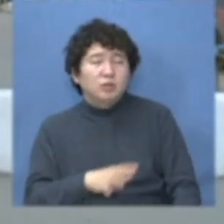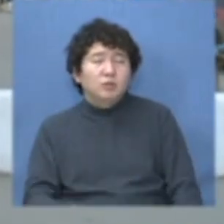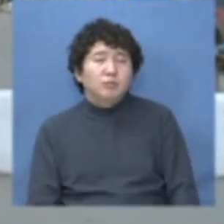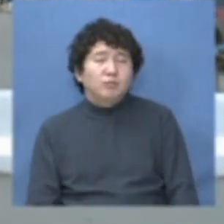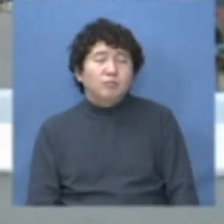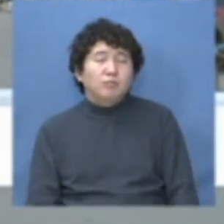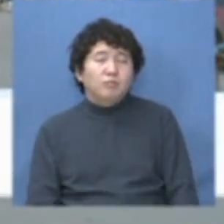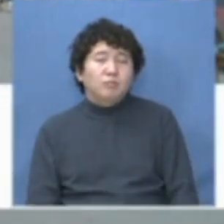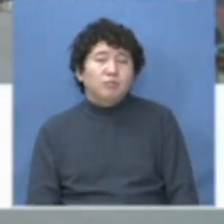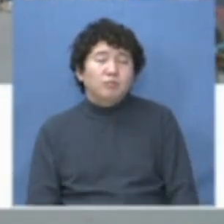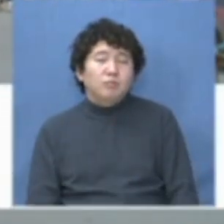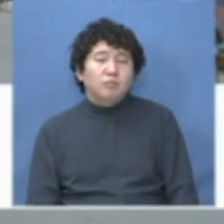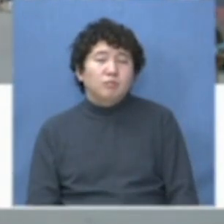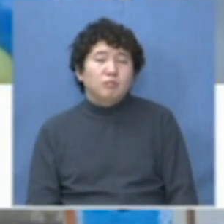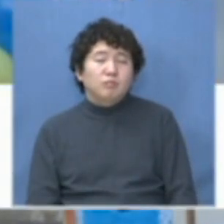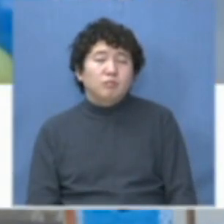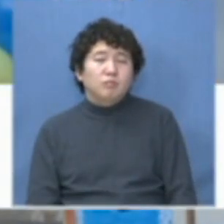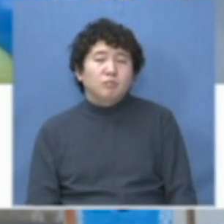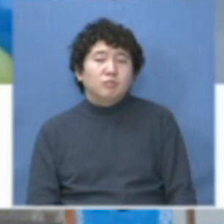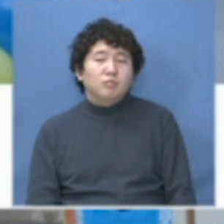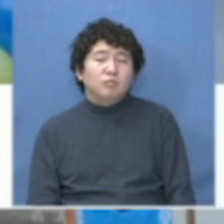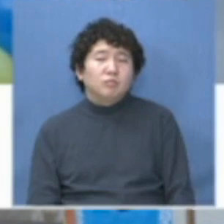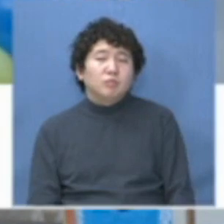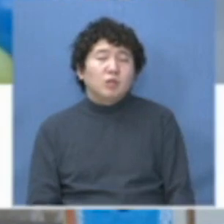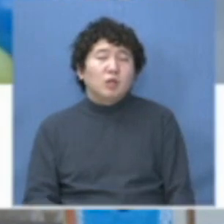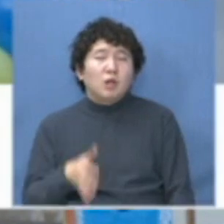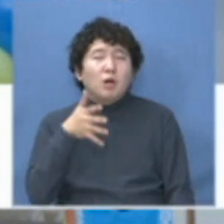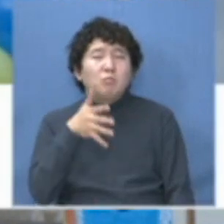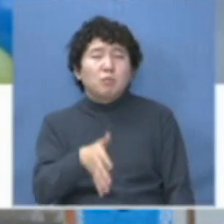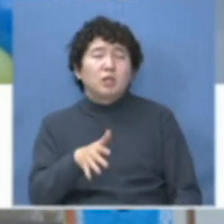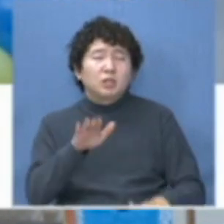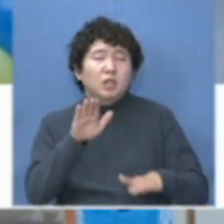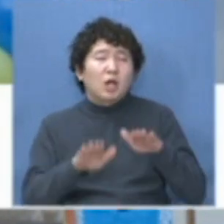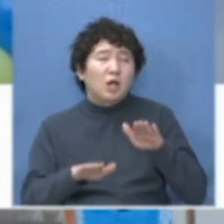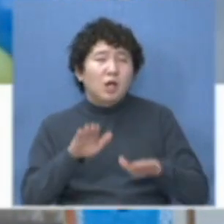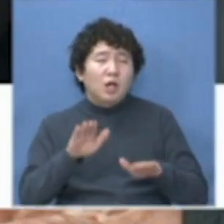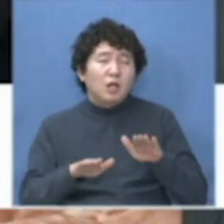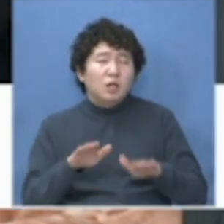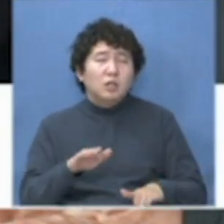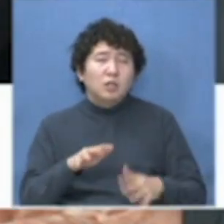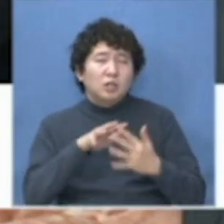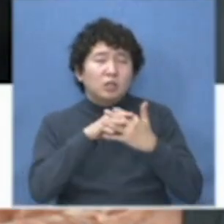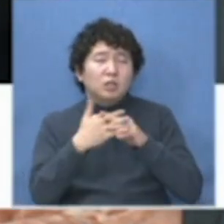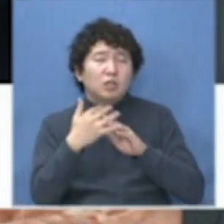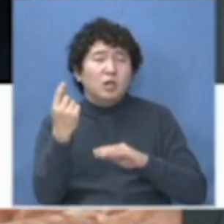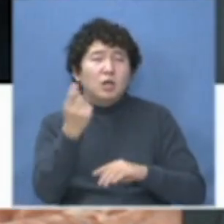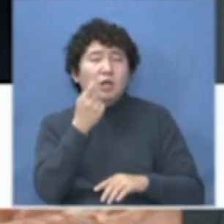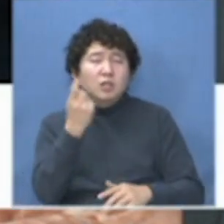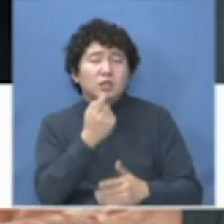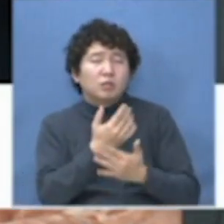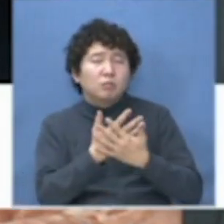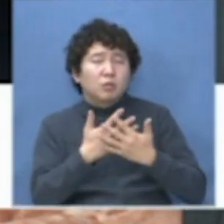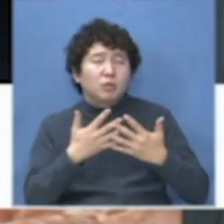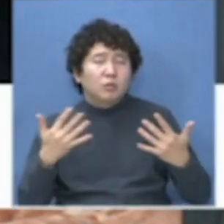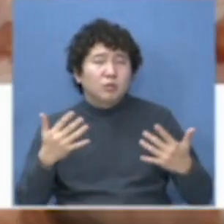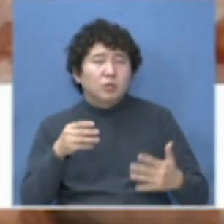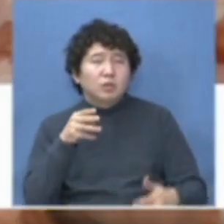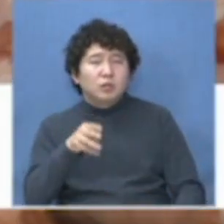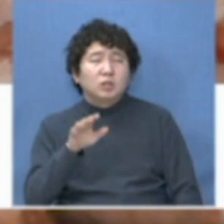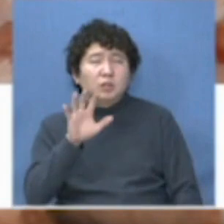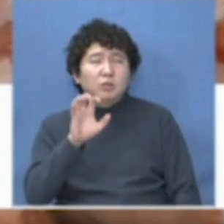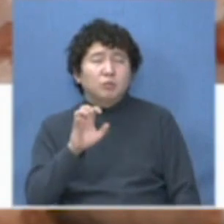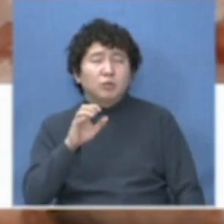Предприниматели Заисанского района на прилавках представили 5000 килограмм сельскохозяйственной продукции, в том числе 3500